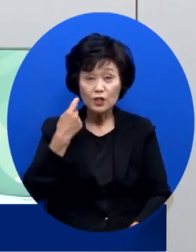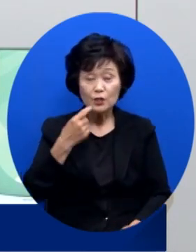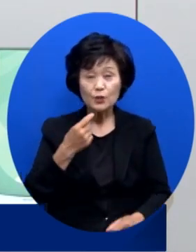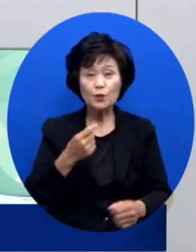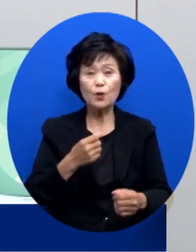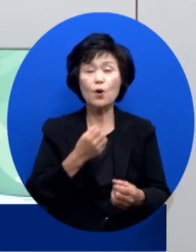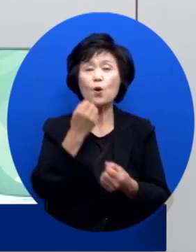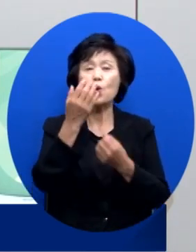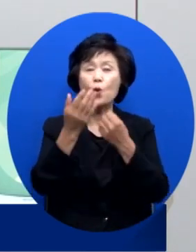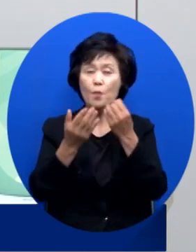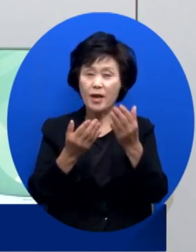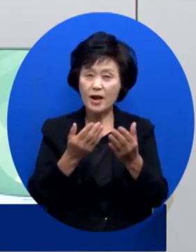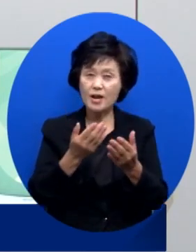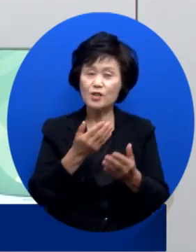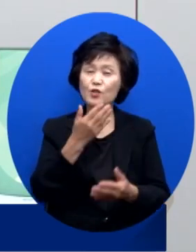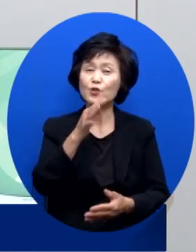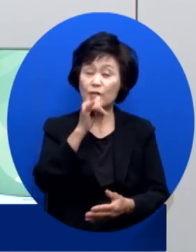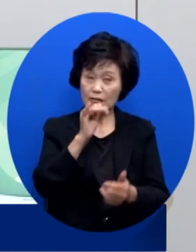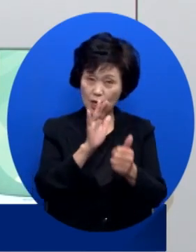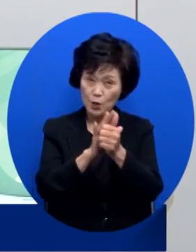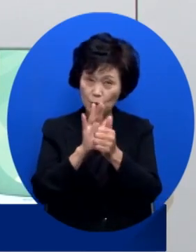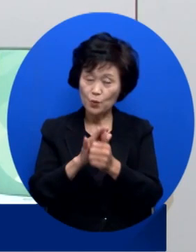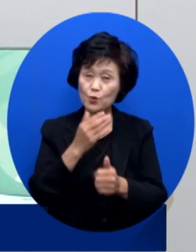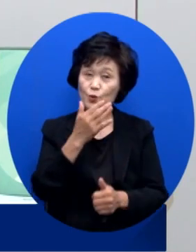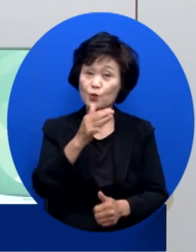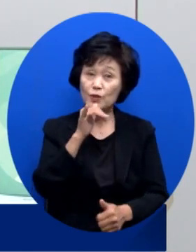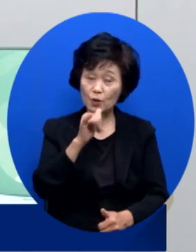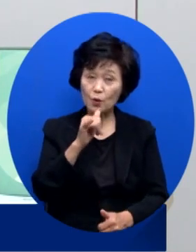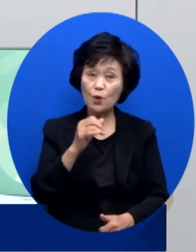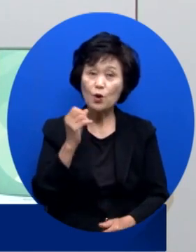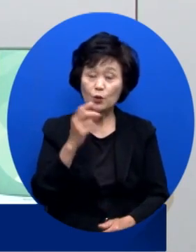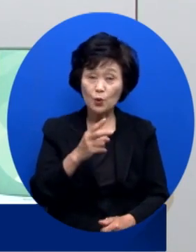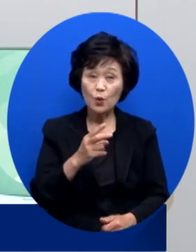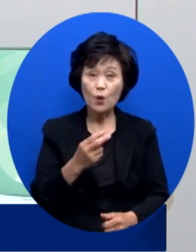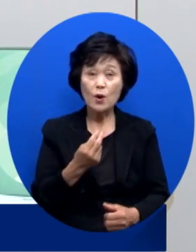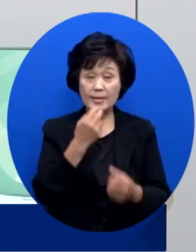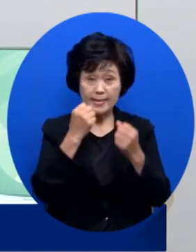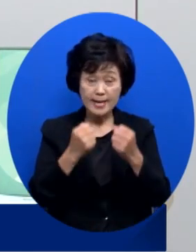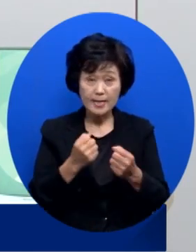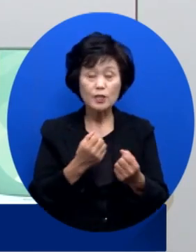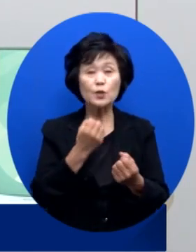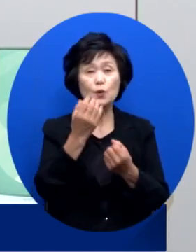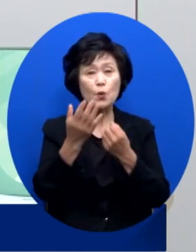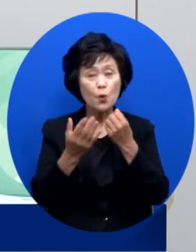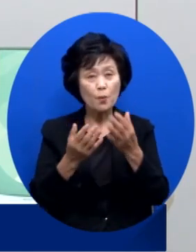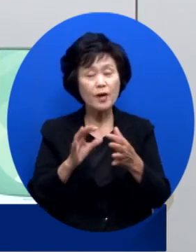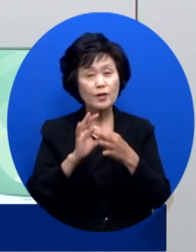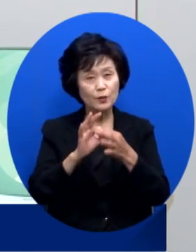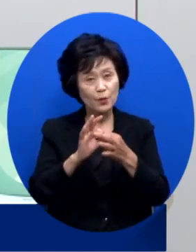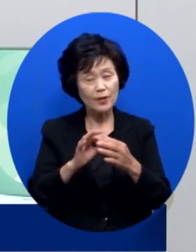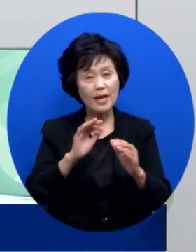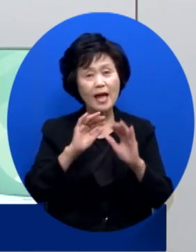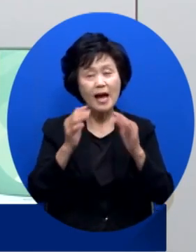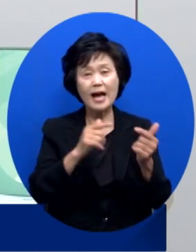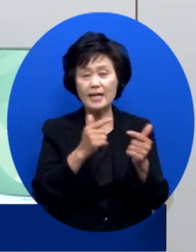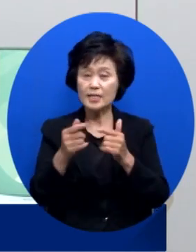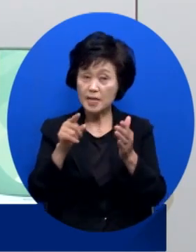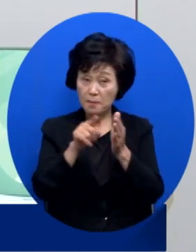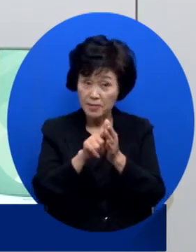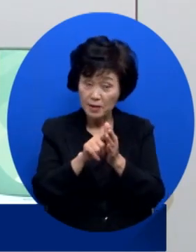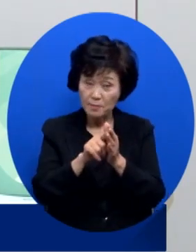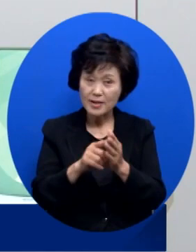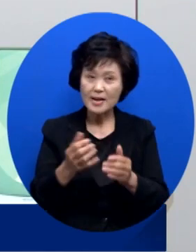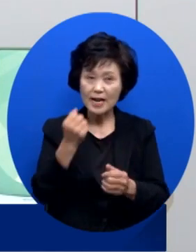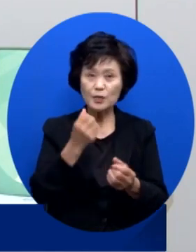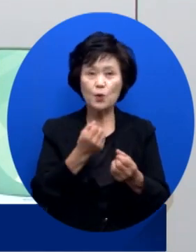내면으로 고백을 하도록 돕고 또 거기서 정말 살아있는 고백이 아이들로부터 나올 수 있도록 하는 그런 교육을